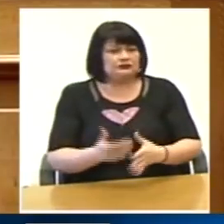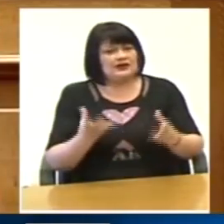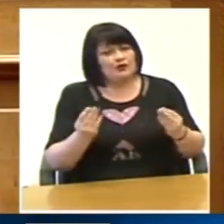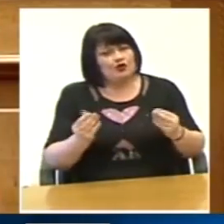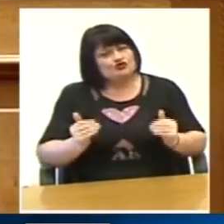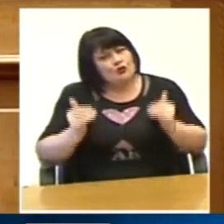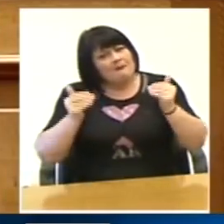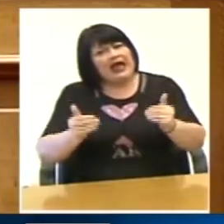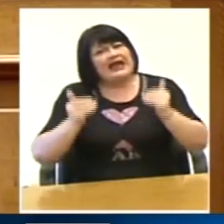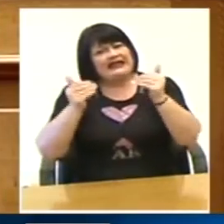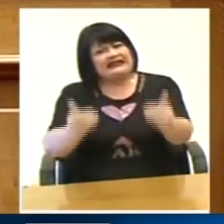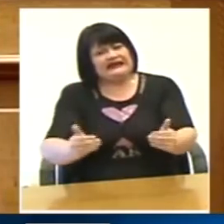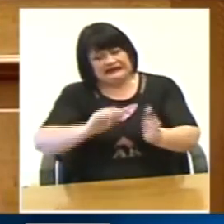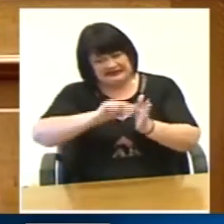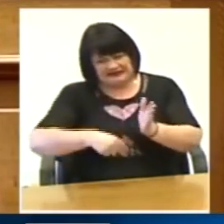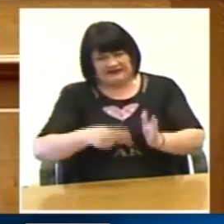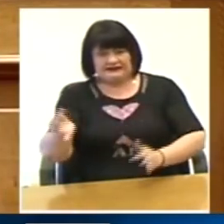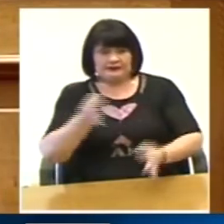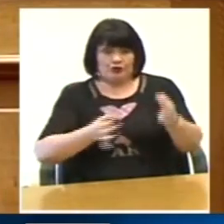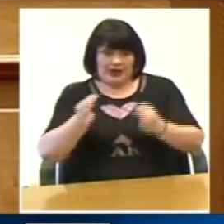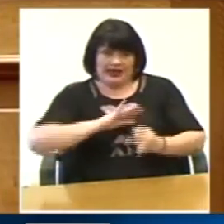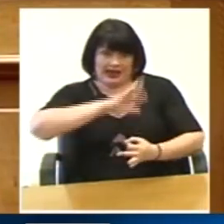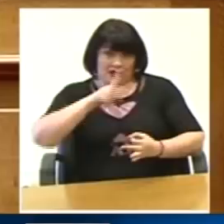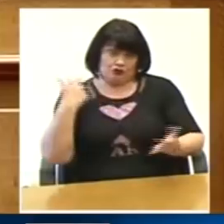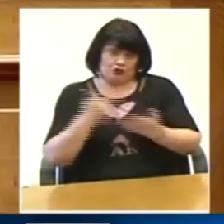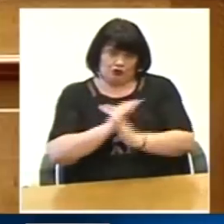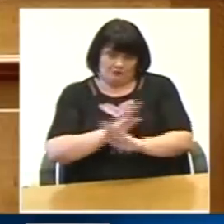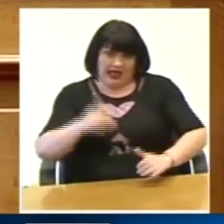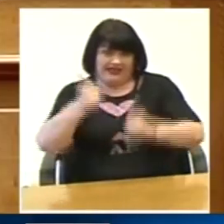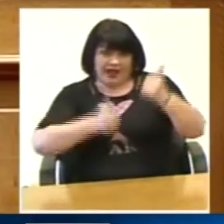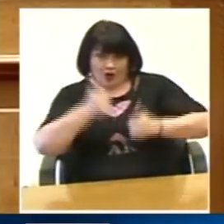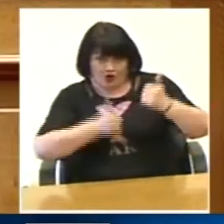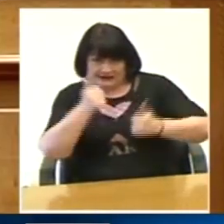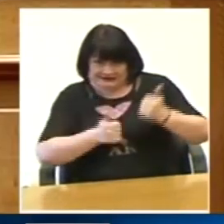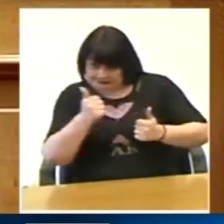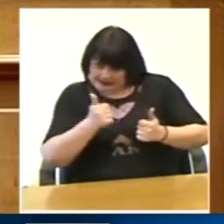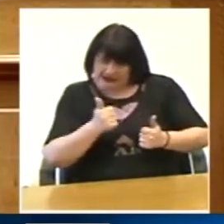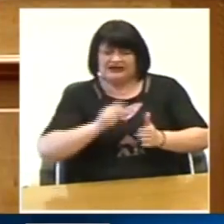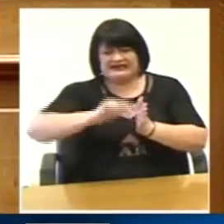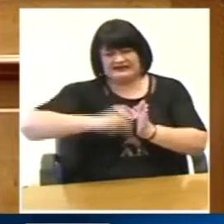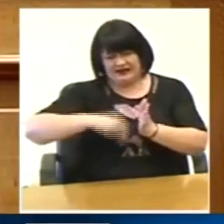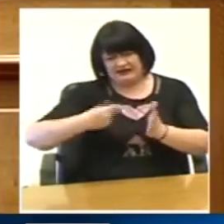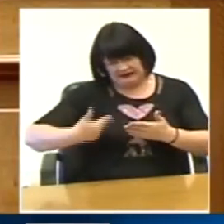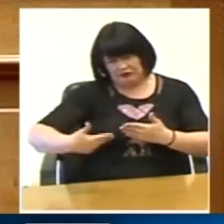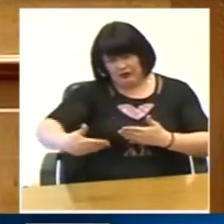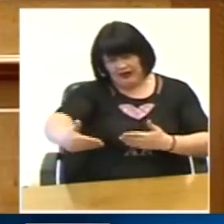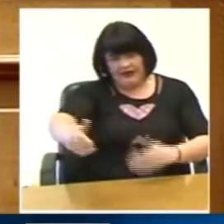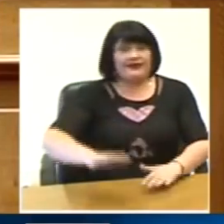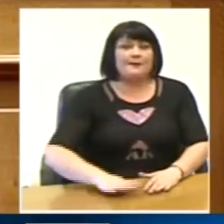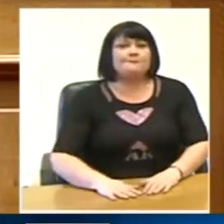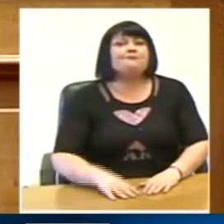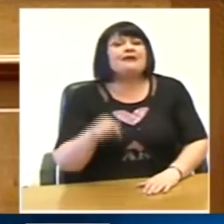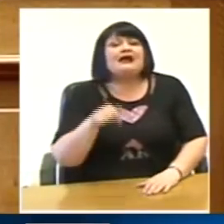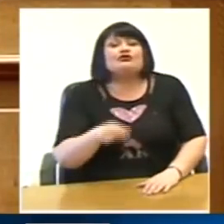παρατείνεται αυτή η σύμβαση μέχρι να γίνουν διαγωνισμοί και άλλες συμβάσεις οι οποίες τρέχουν, πρόκειται